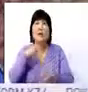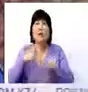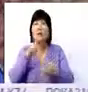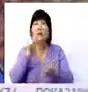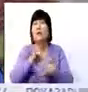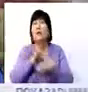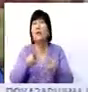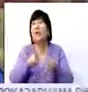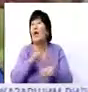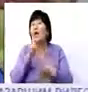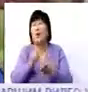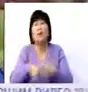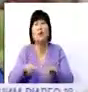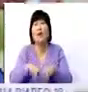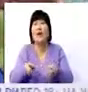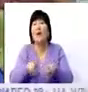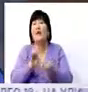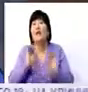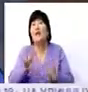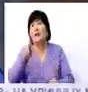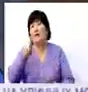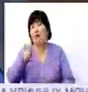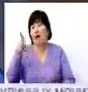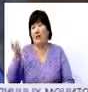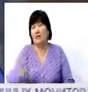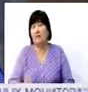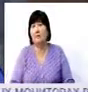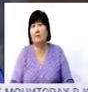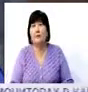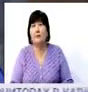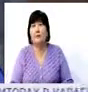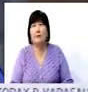должны проводиться на должном уровне, а не для галочки.